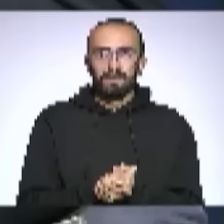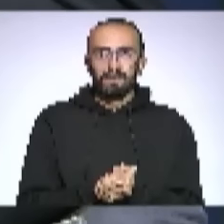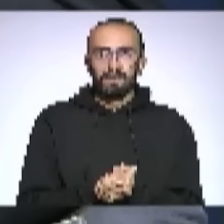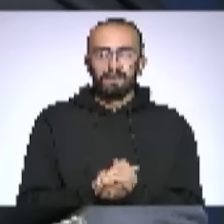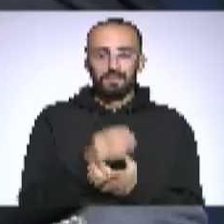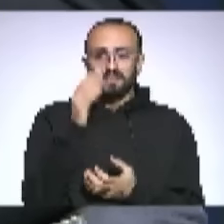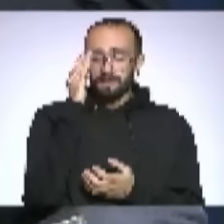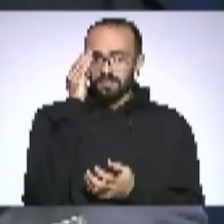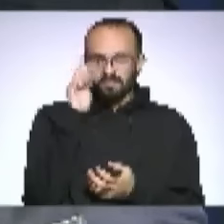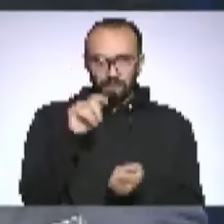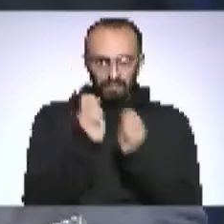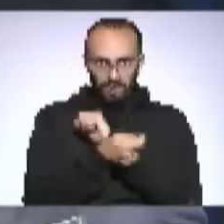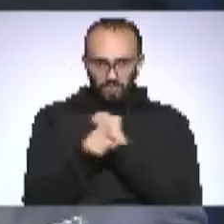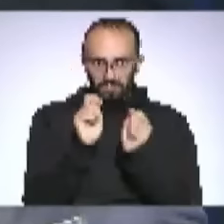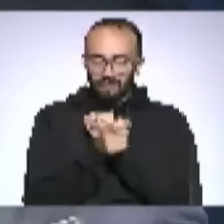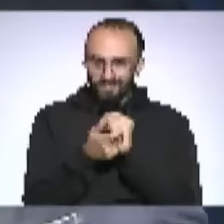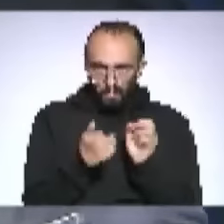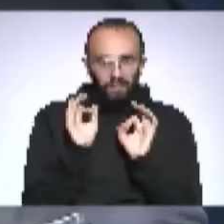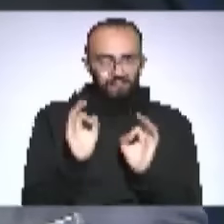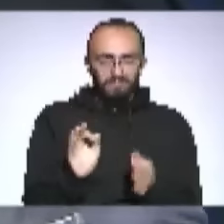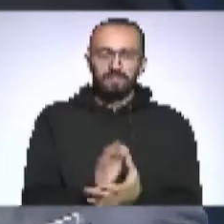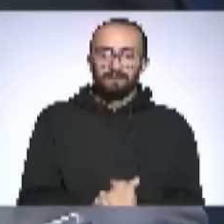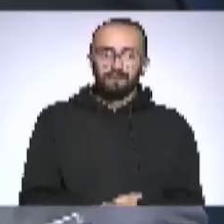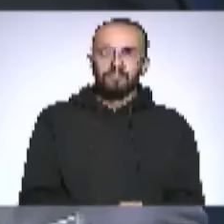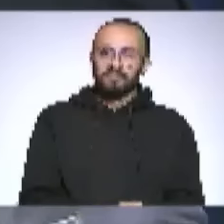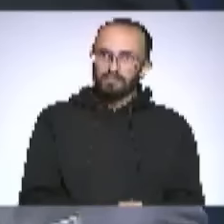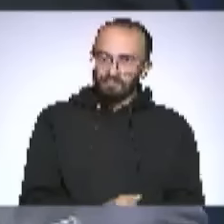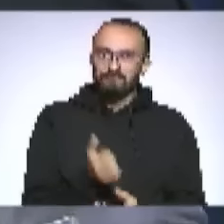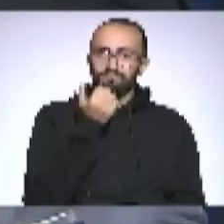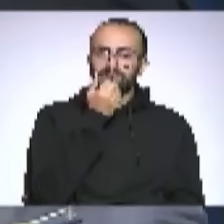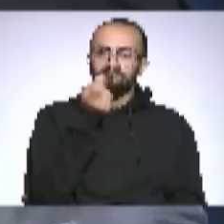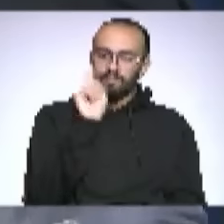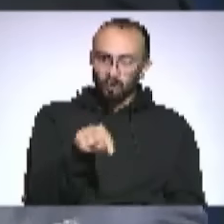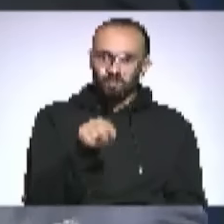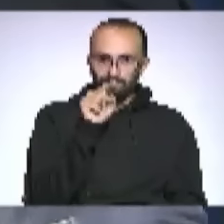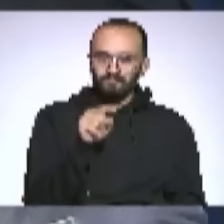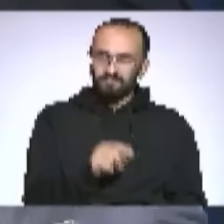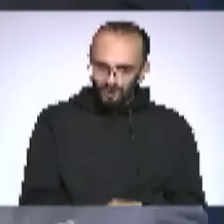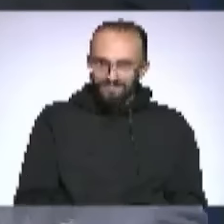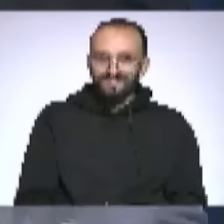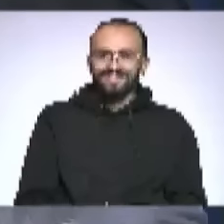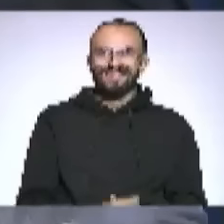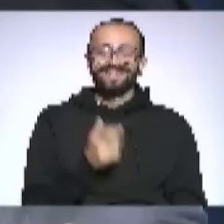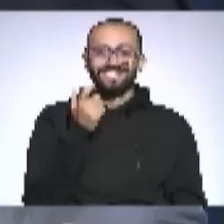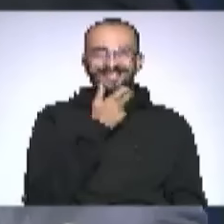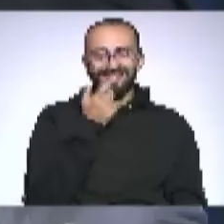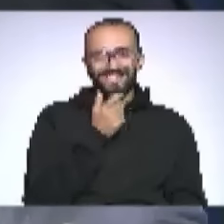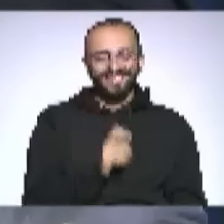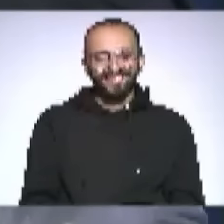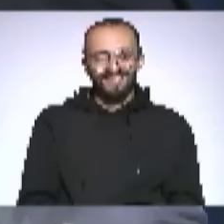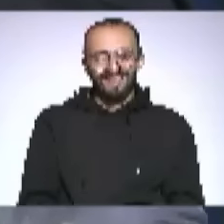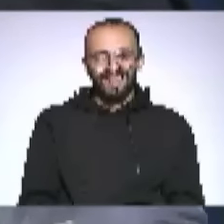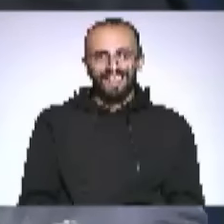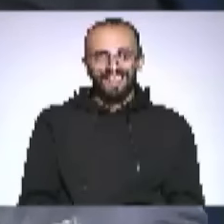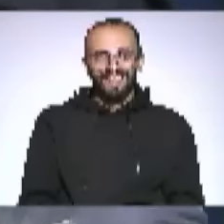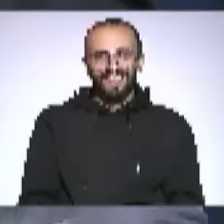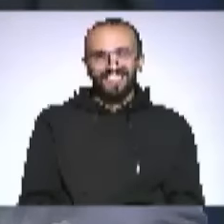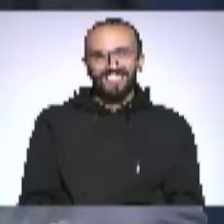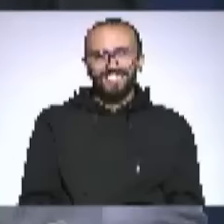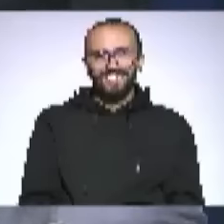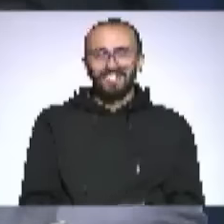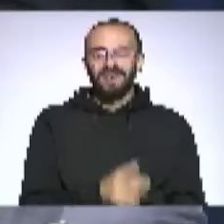اه طبعا خالص خالص برده وتستاهل ماشي استاهل انا